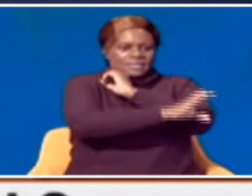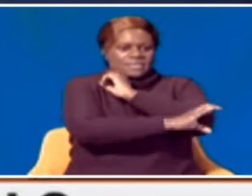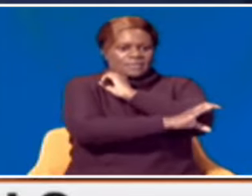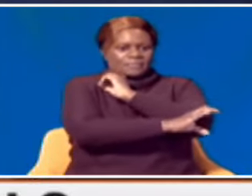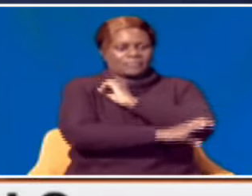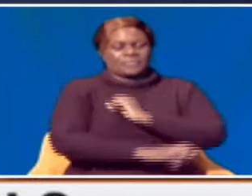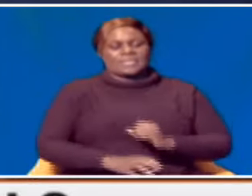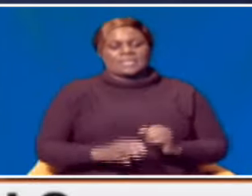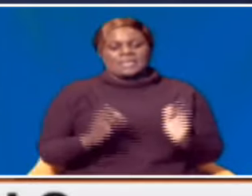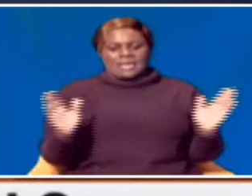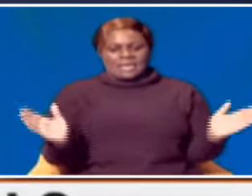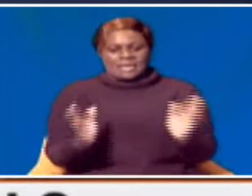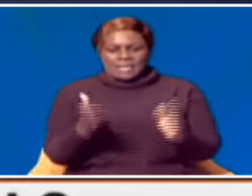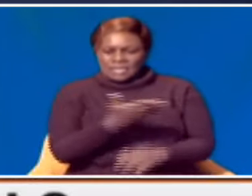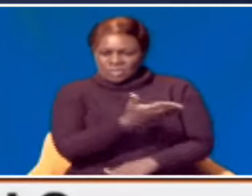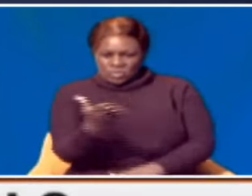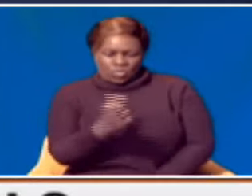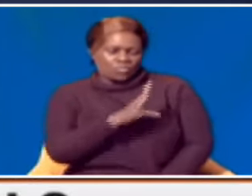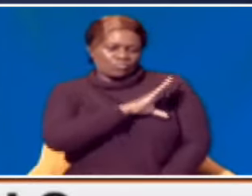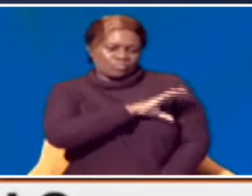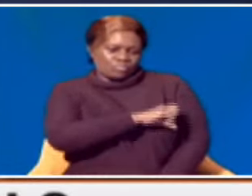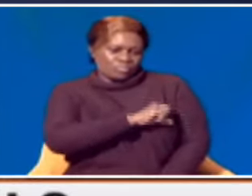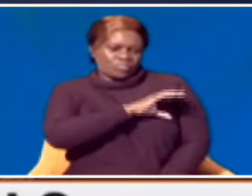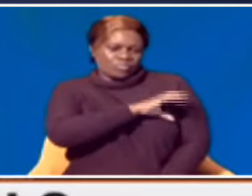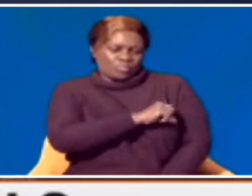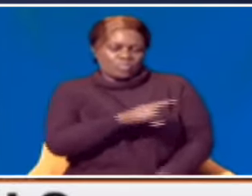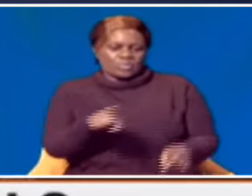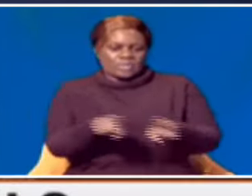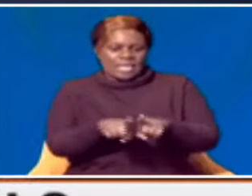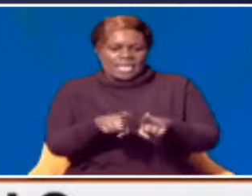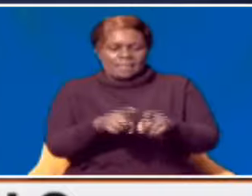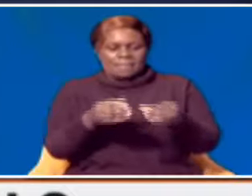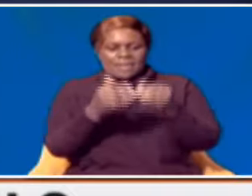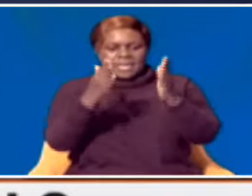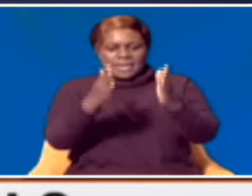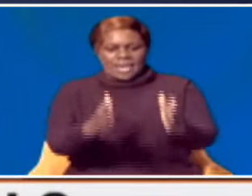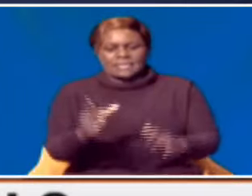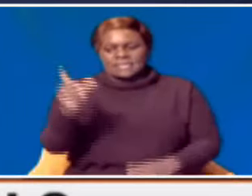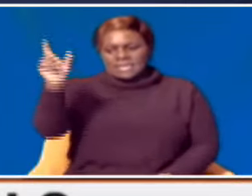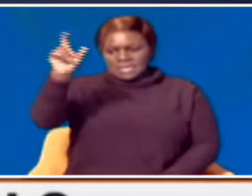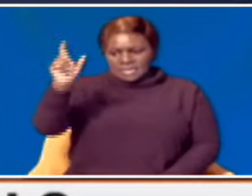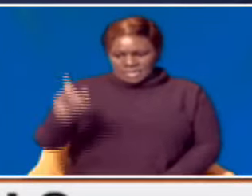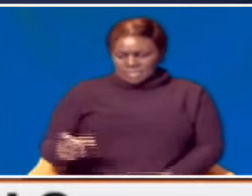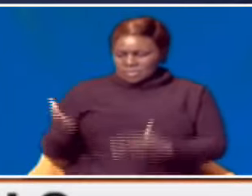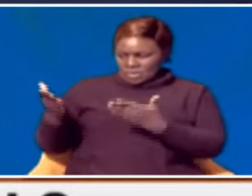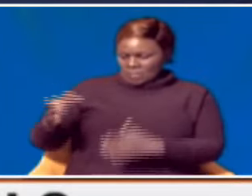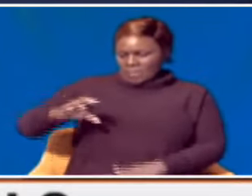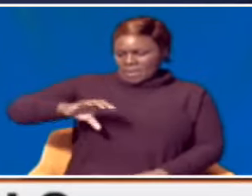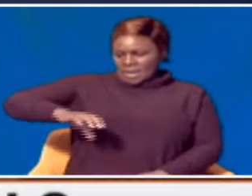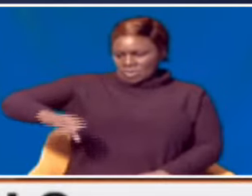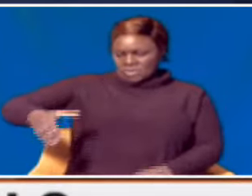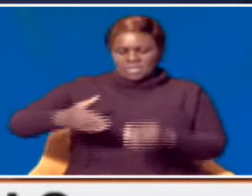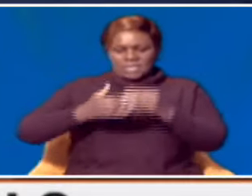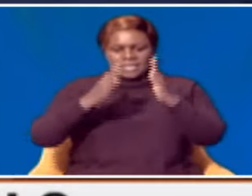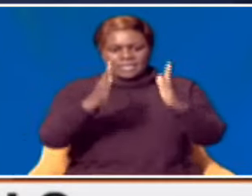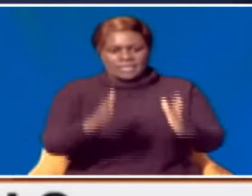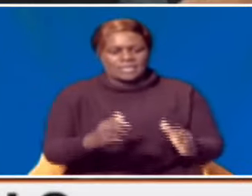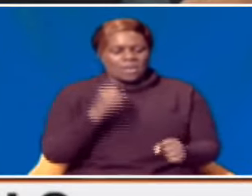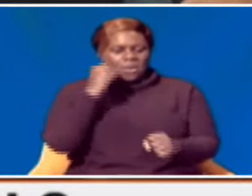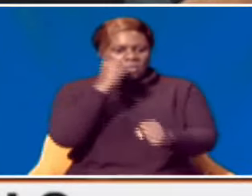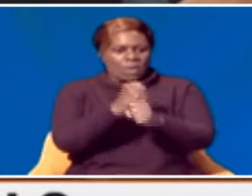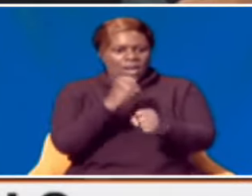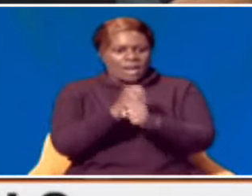Kwa hivyo nasi tuwe na subira kama viongozi wa kanda hii, kama viongozi wa kaunti hii, na tushirikiane